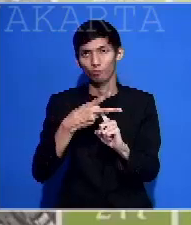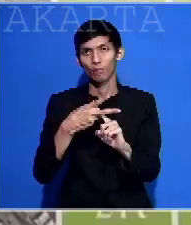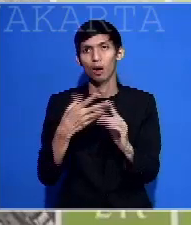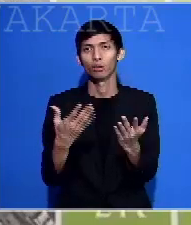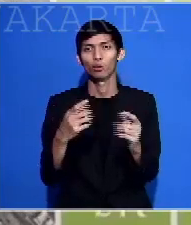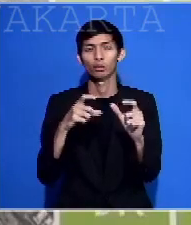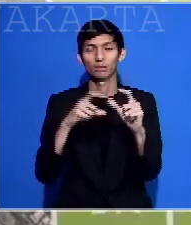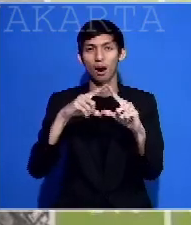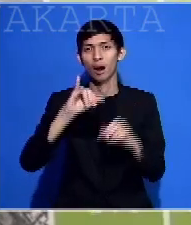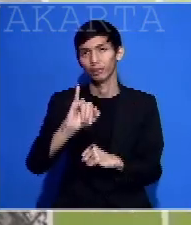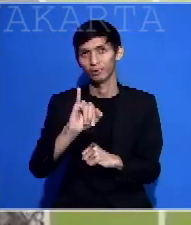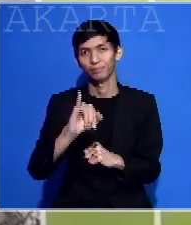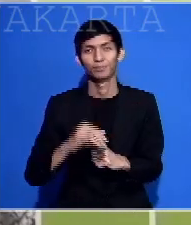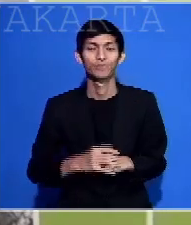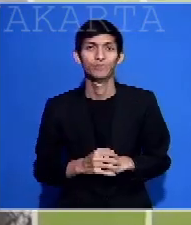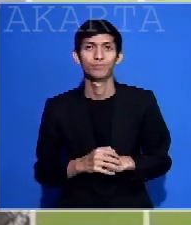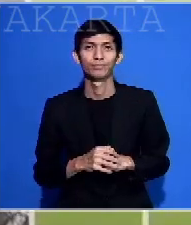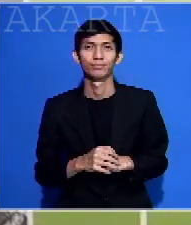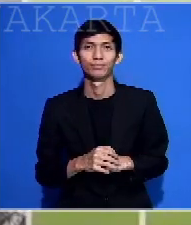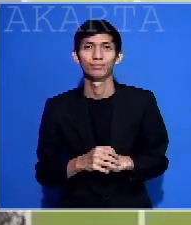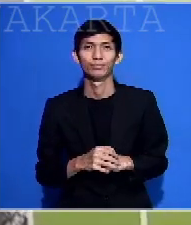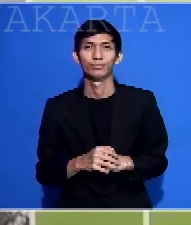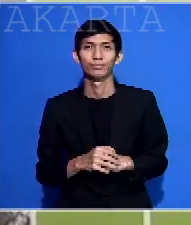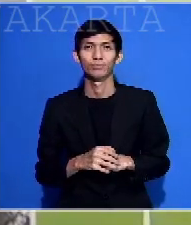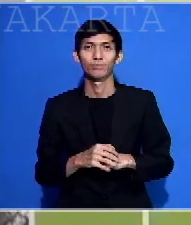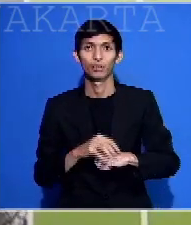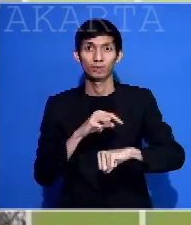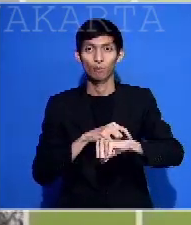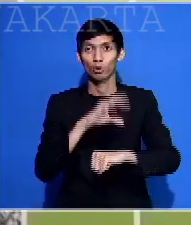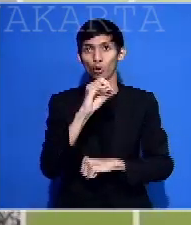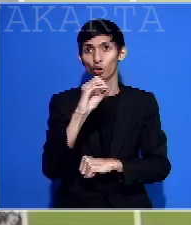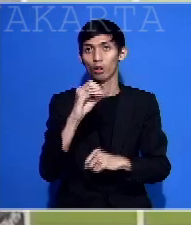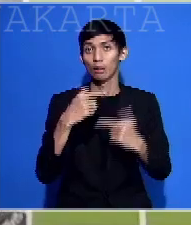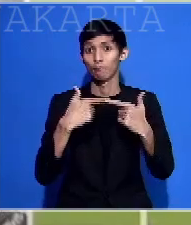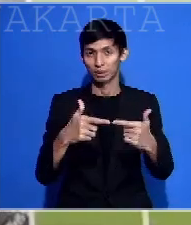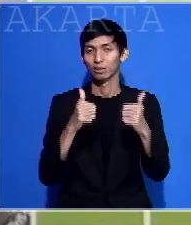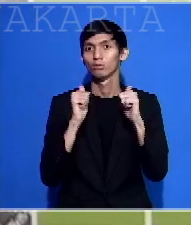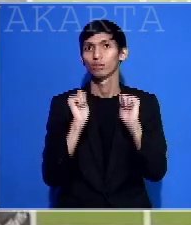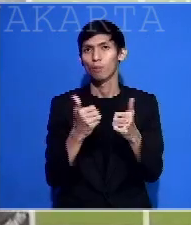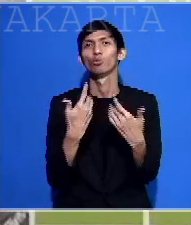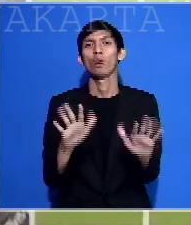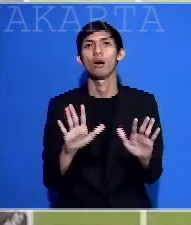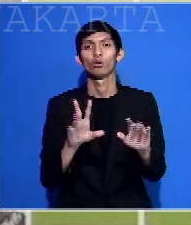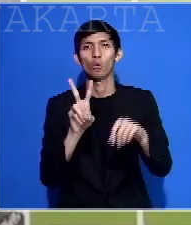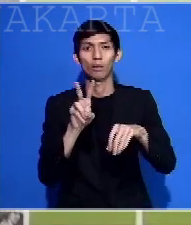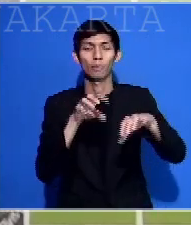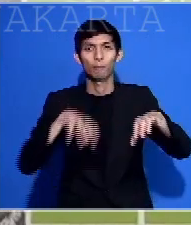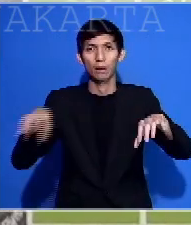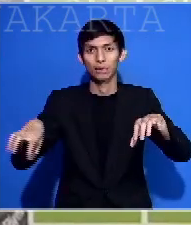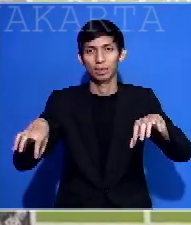dini hari itu jam 00 bisnya sudah ready di dua Terminal yaitu siip Amir dan ajiat beserta ee